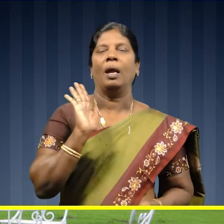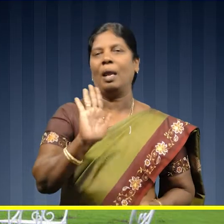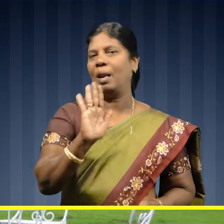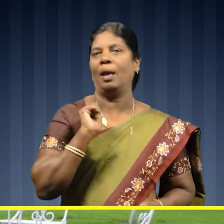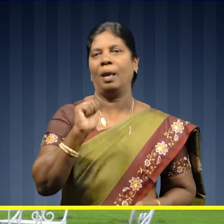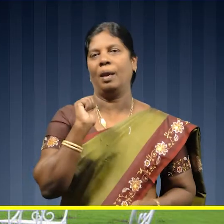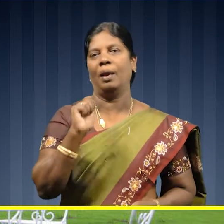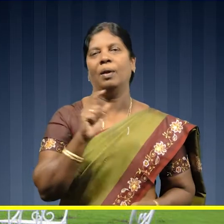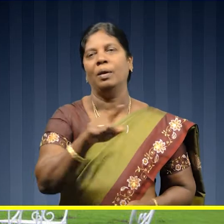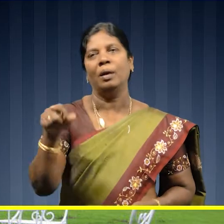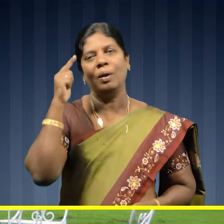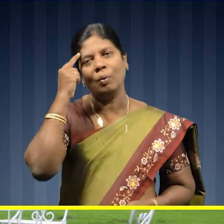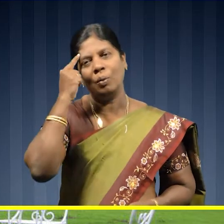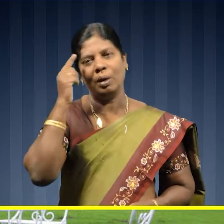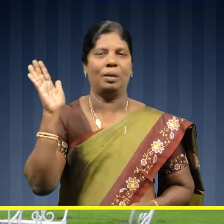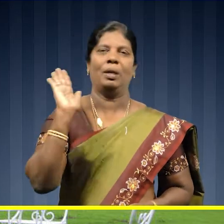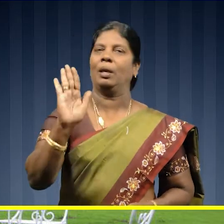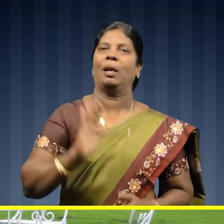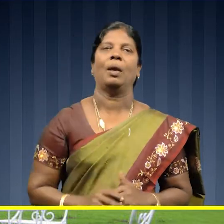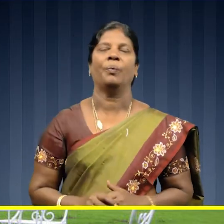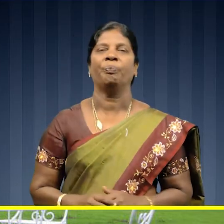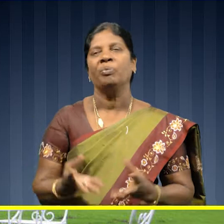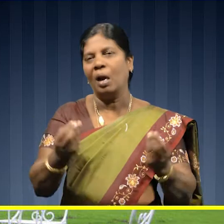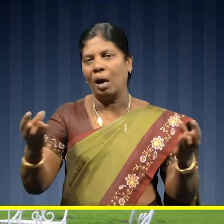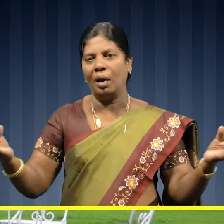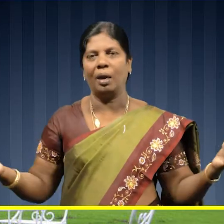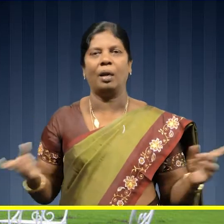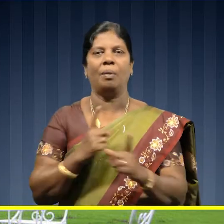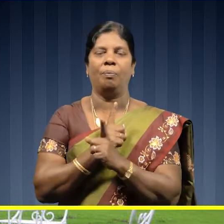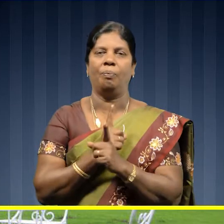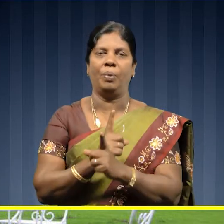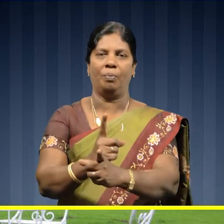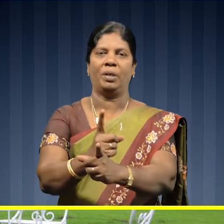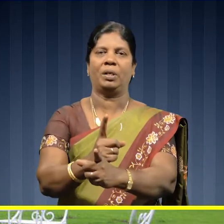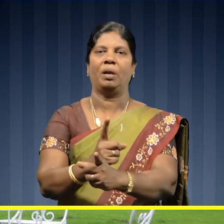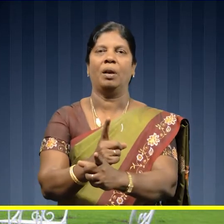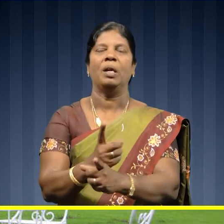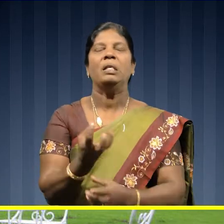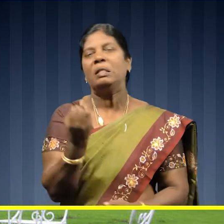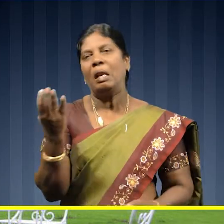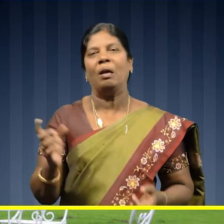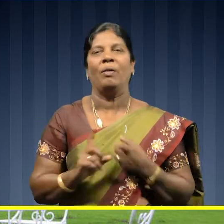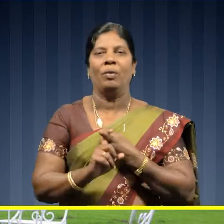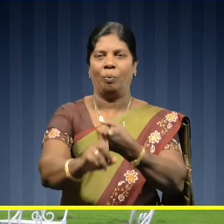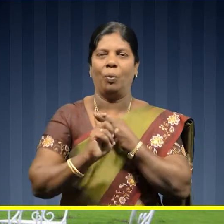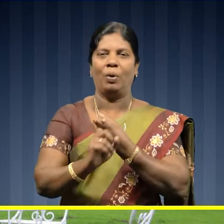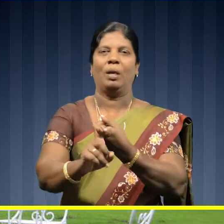தூய்மைக்கான தாக்கங்கள் என்ன? என்றைக்காவது நீ உணர்ந்திருக்கிறாயா? அநேகரை பின்பற்றுகிற